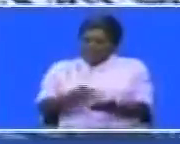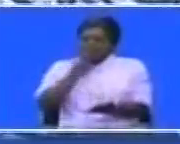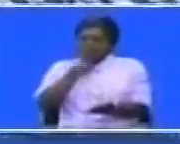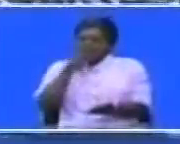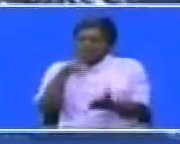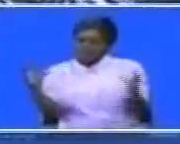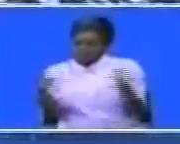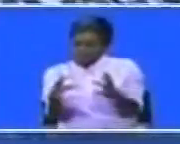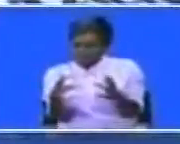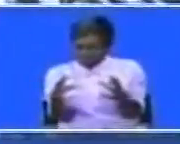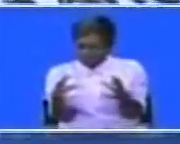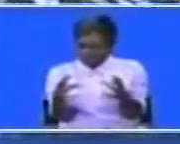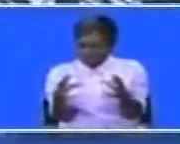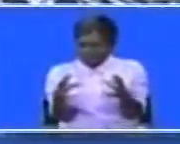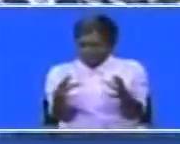chetu